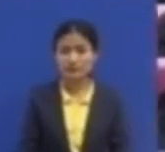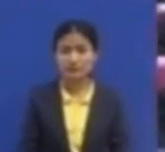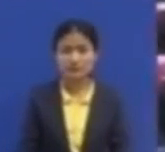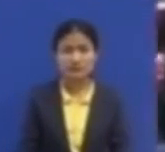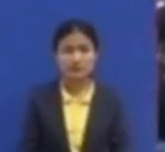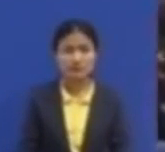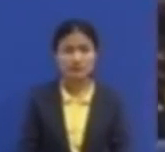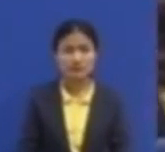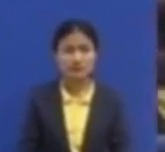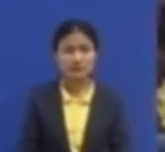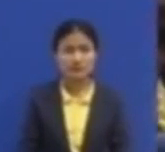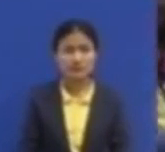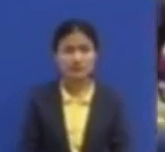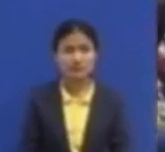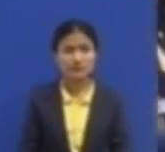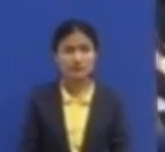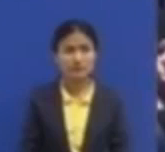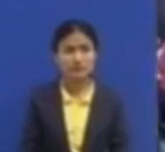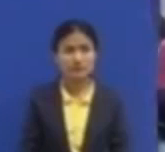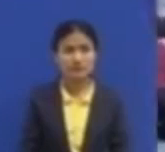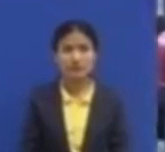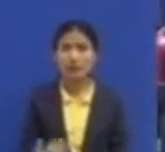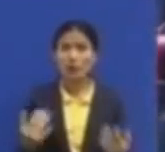เดี๋ยวสักครู่ครับ